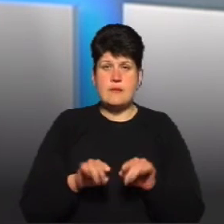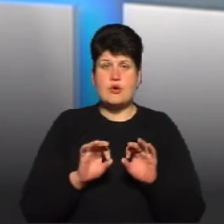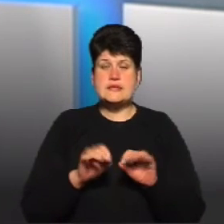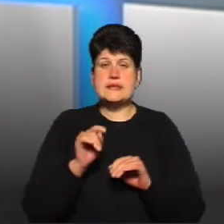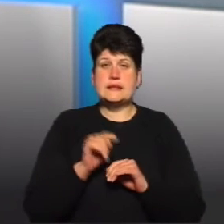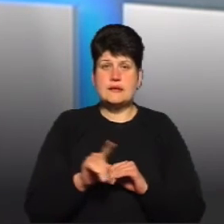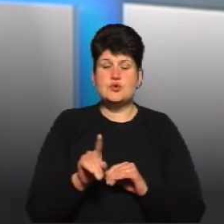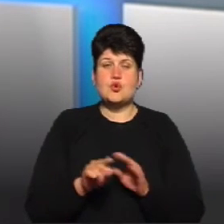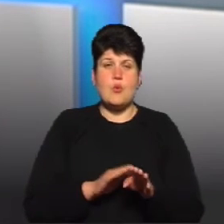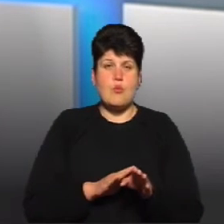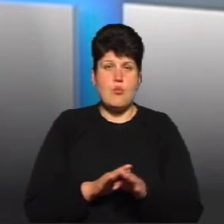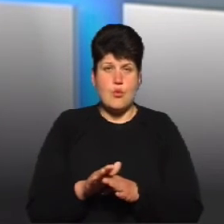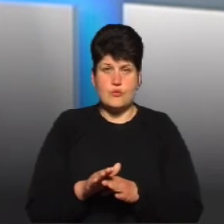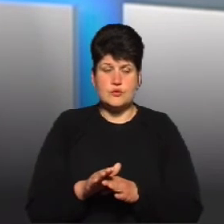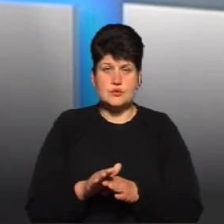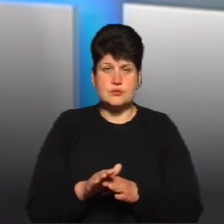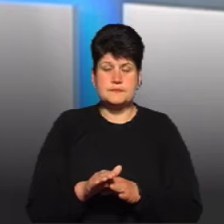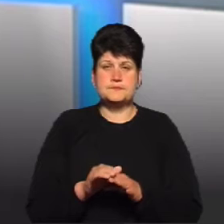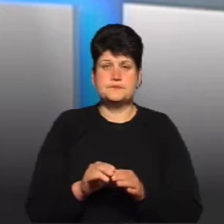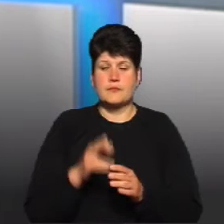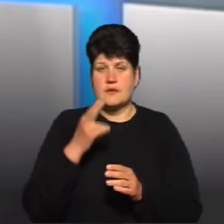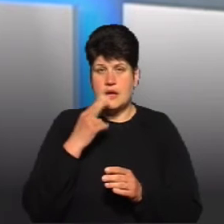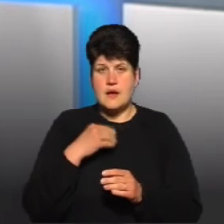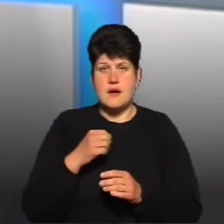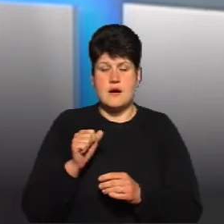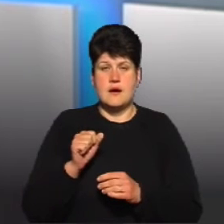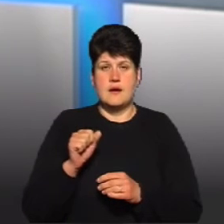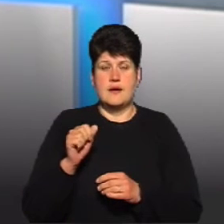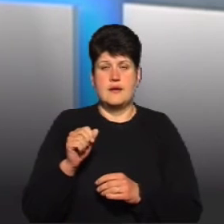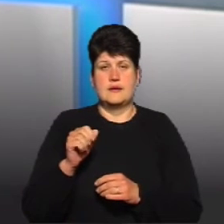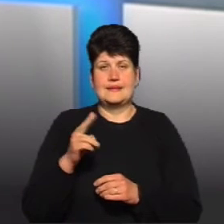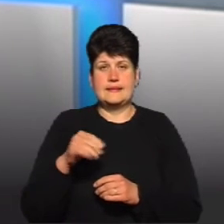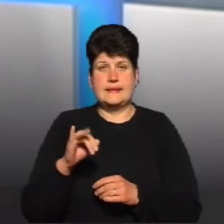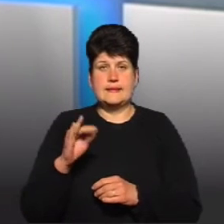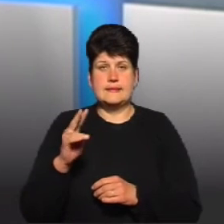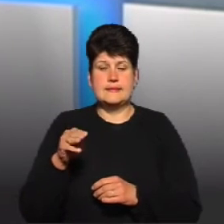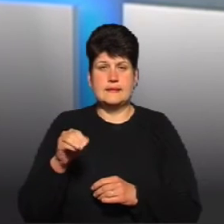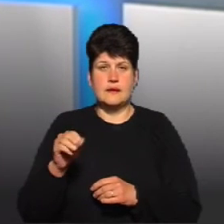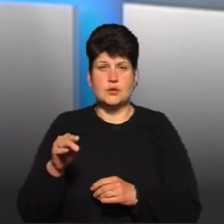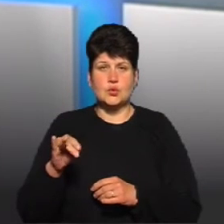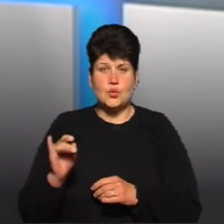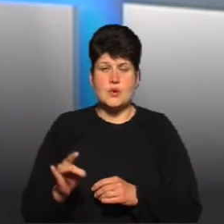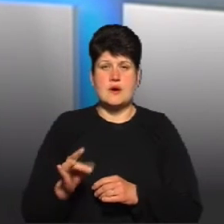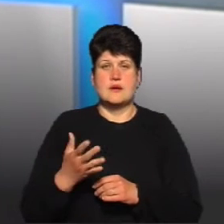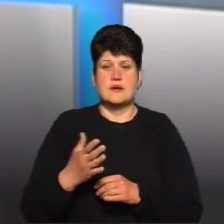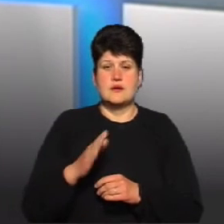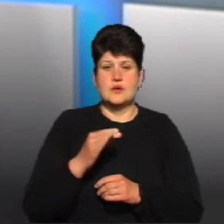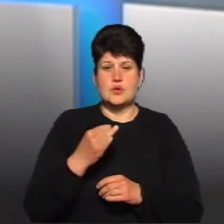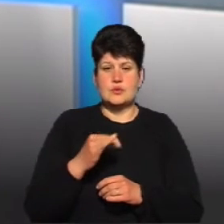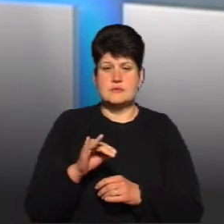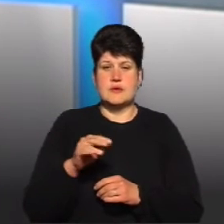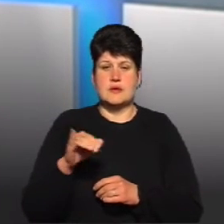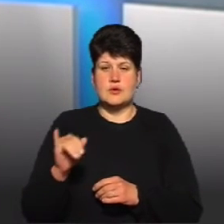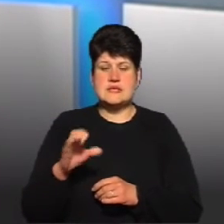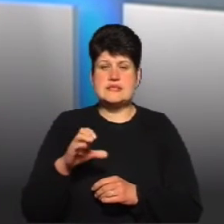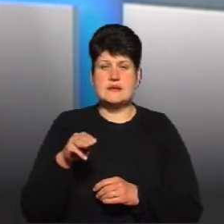повністю устаканилась одноосібна диктатура Йосипа Віссаріоновича Сталіна, так, який все ж таки, на мою суб'єктивну думку, далі